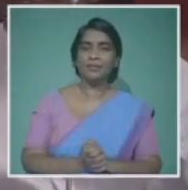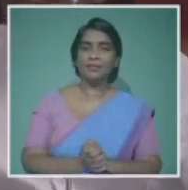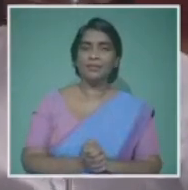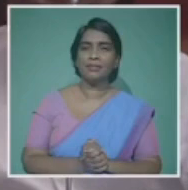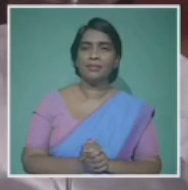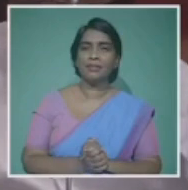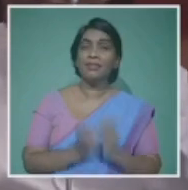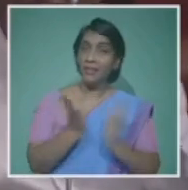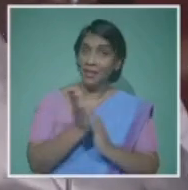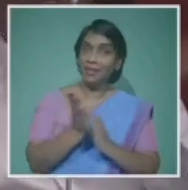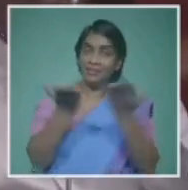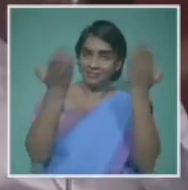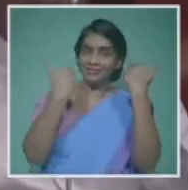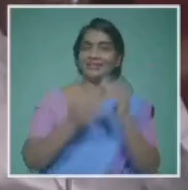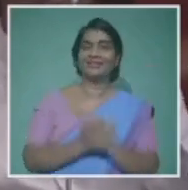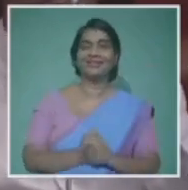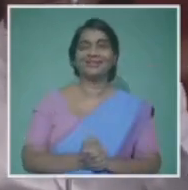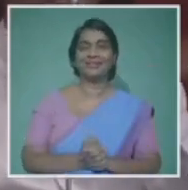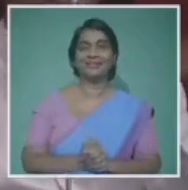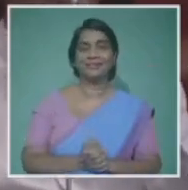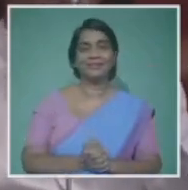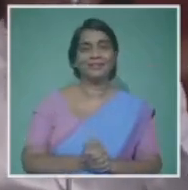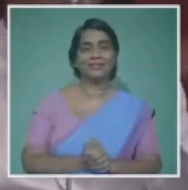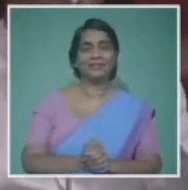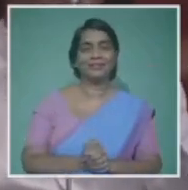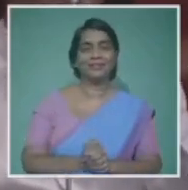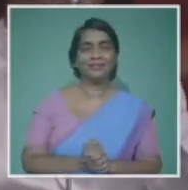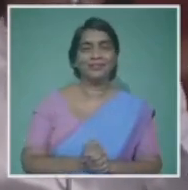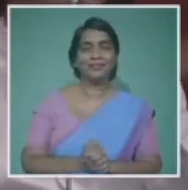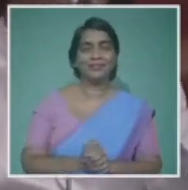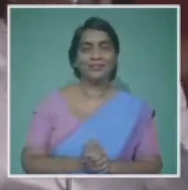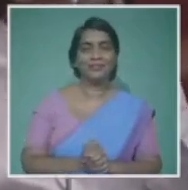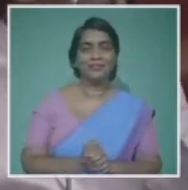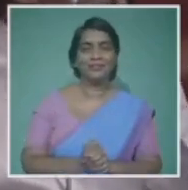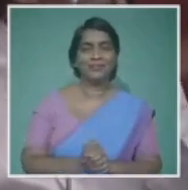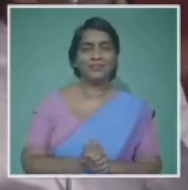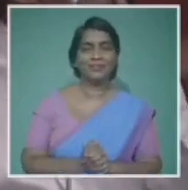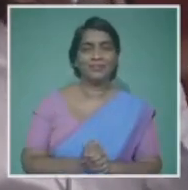අපොඩියක් දෙන්න. ඉරල් ළමතුමා. අපි.